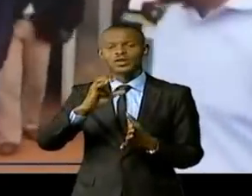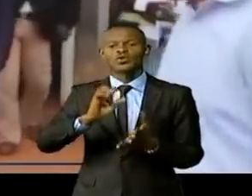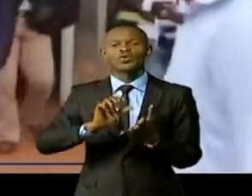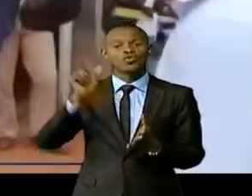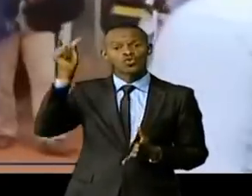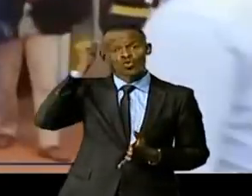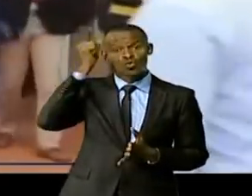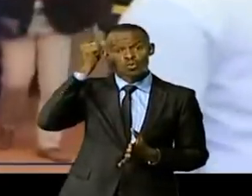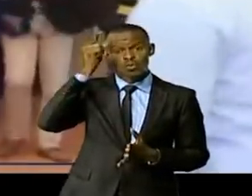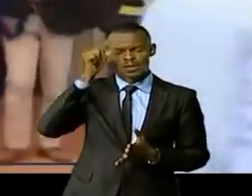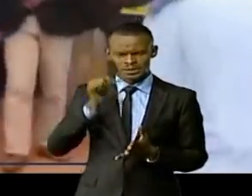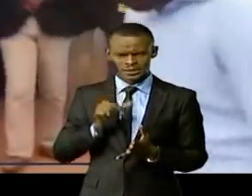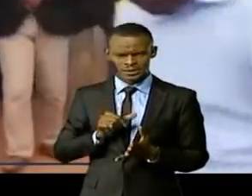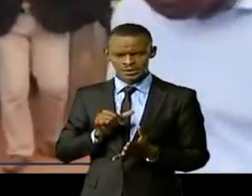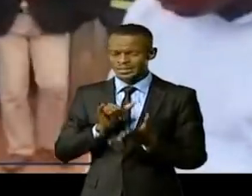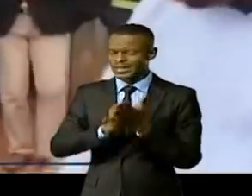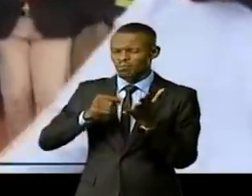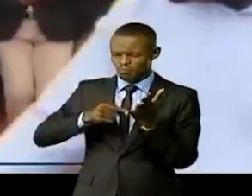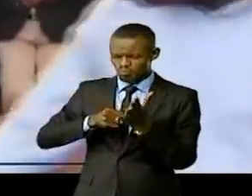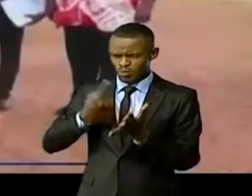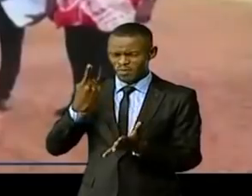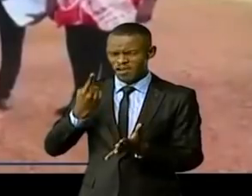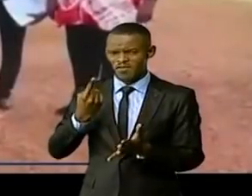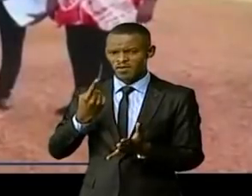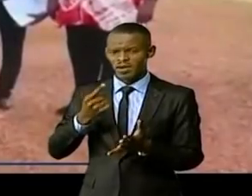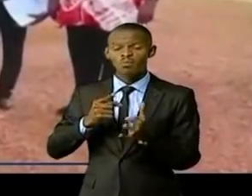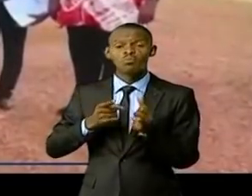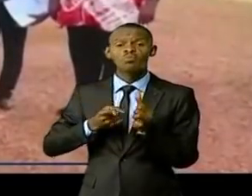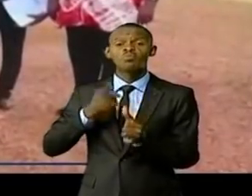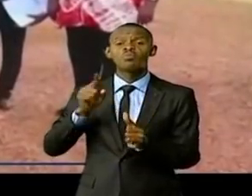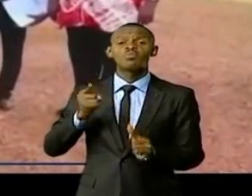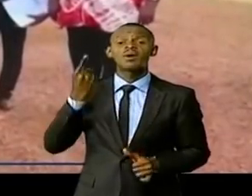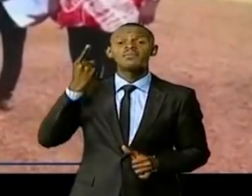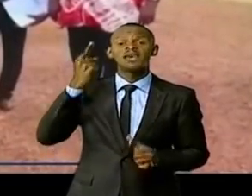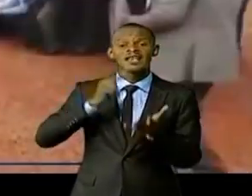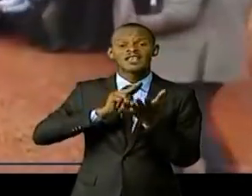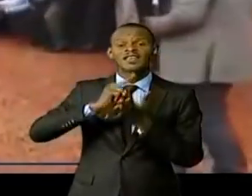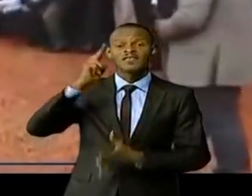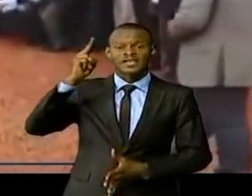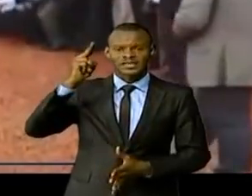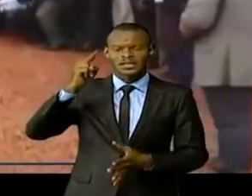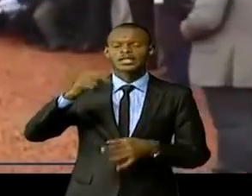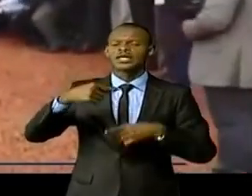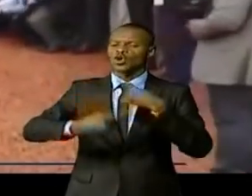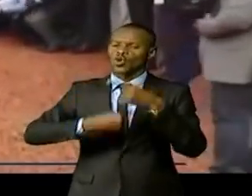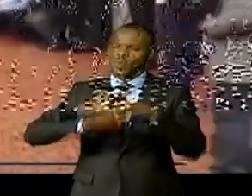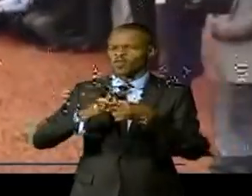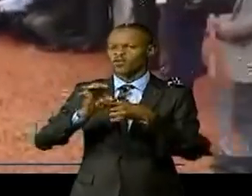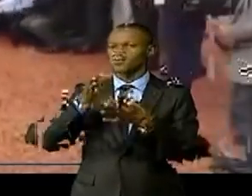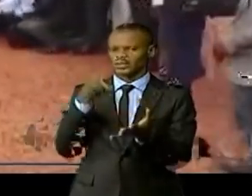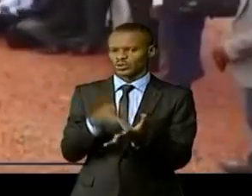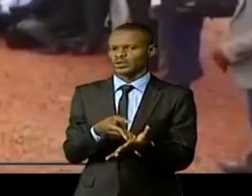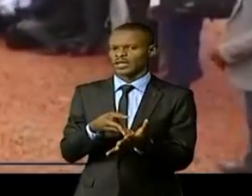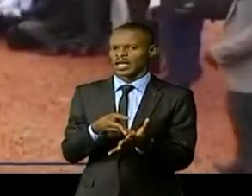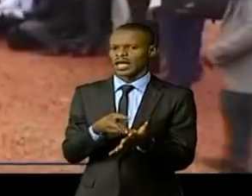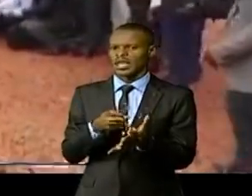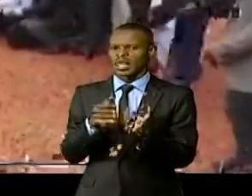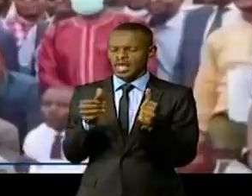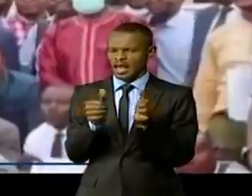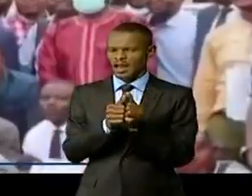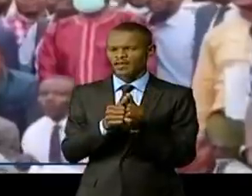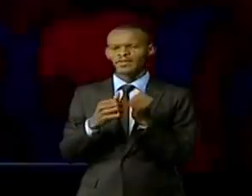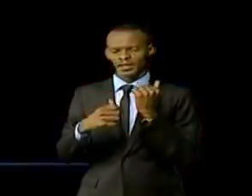assises avec la bénédiction du manager général Armand Kabangé Kitenge, affectueusement appelé par les siens, Monsieur le